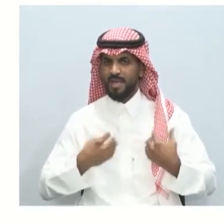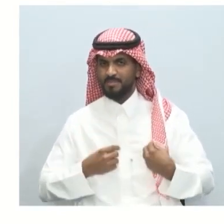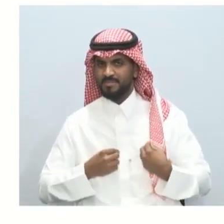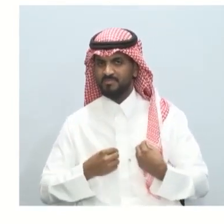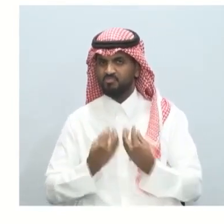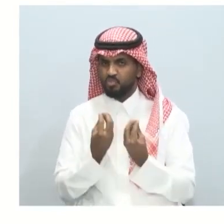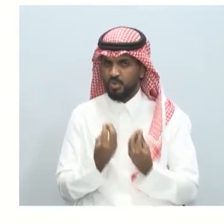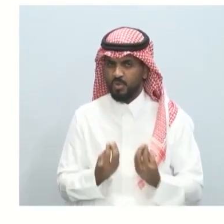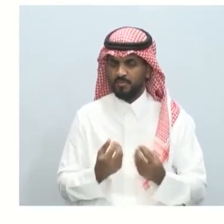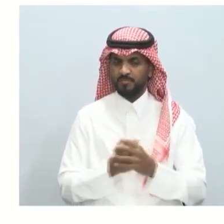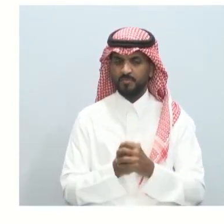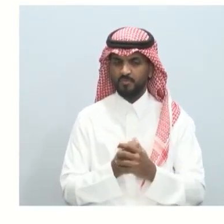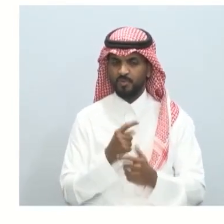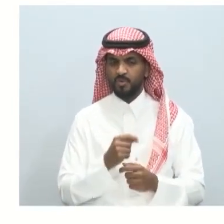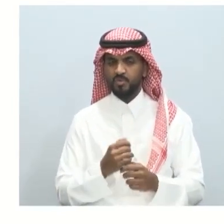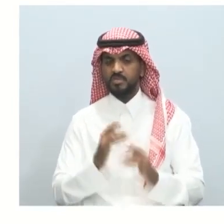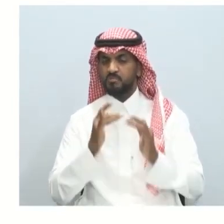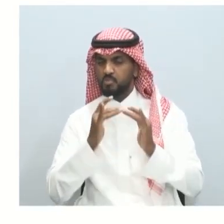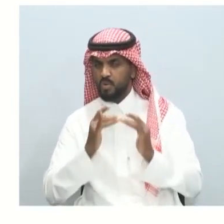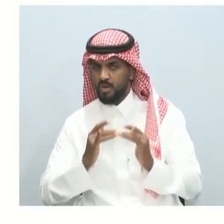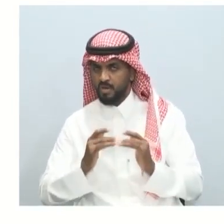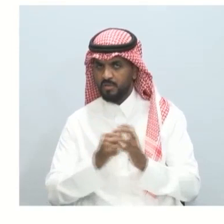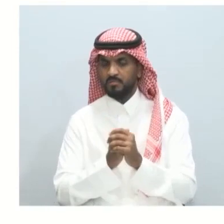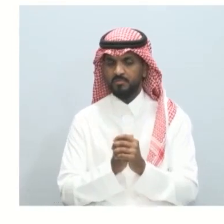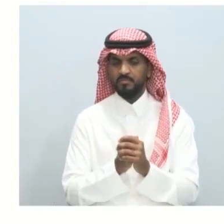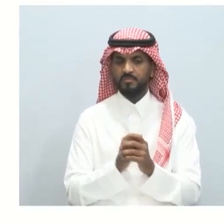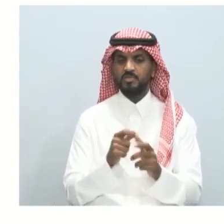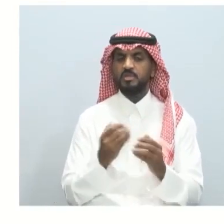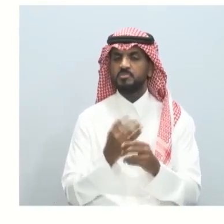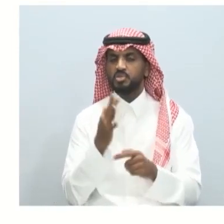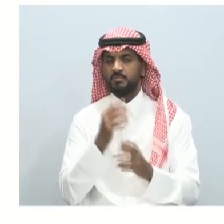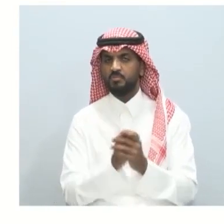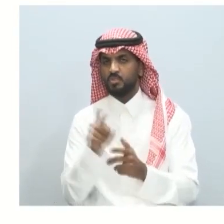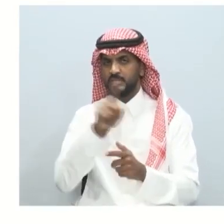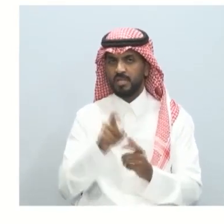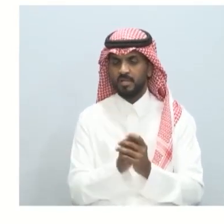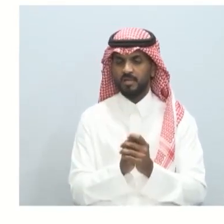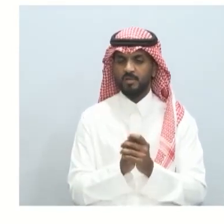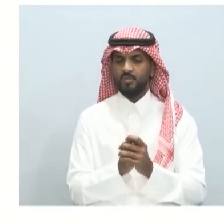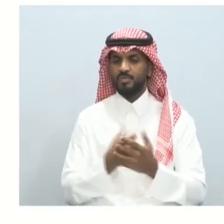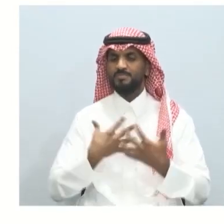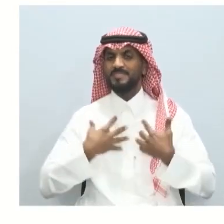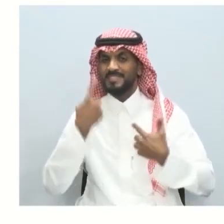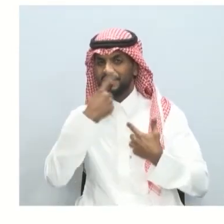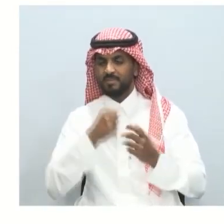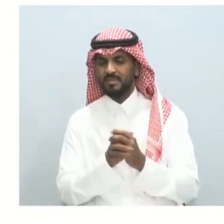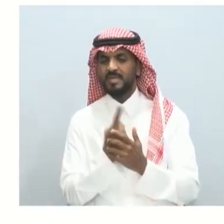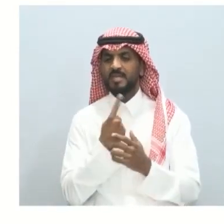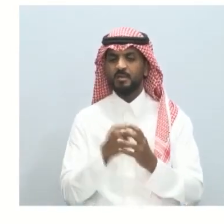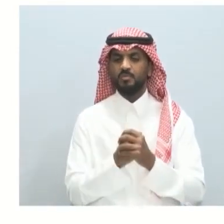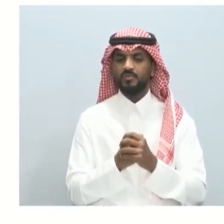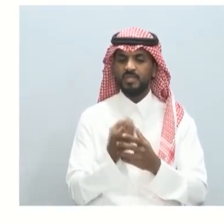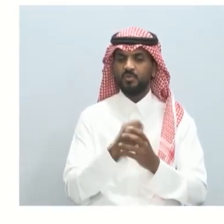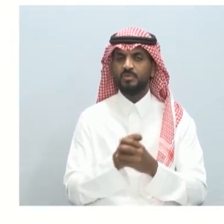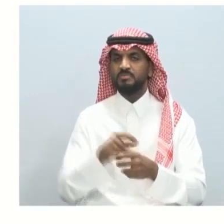المتواضعه جدا وجلس بوقار الى جانب الشاب وساله وعلى وجهه ابتسامه عما اذا كان يرغب